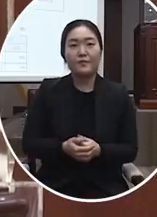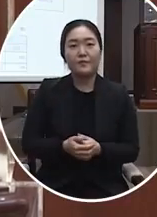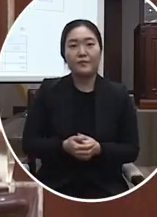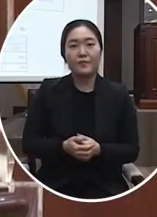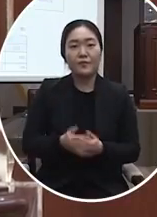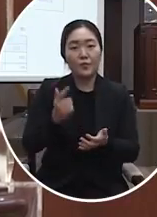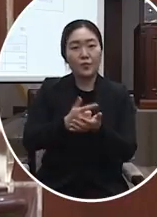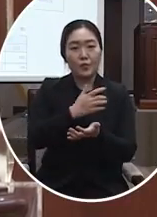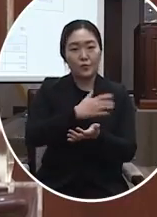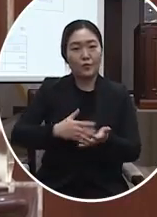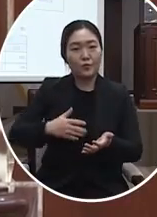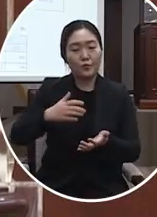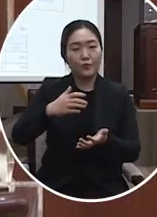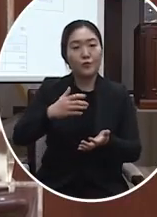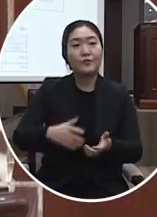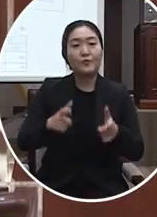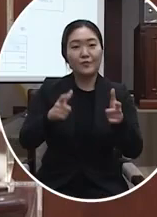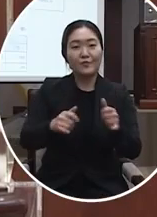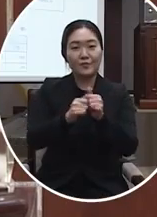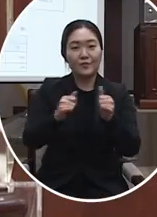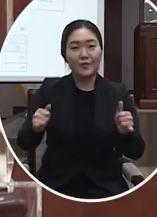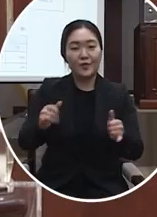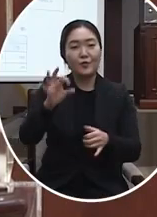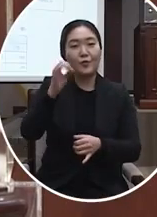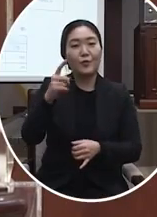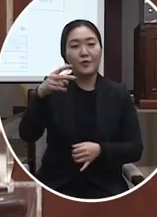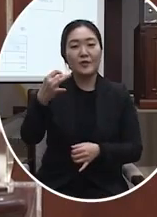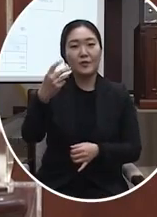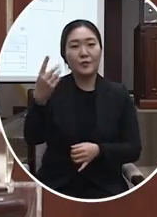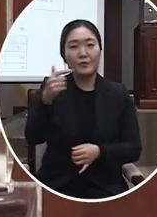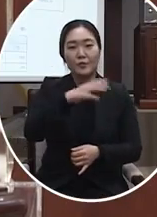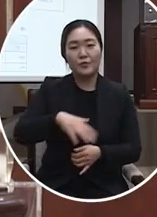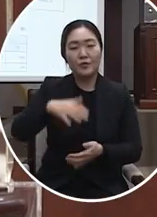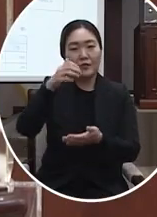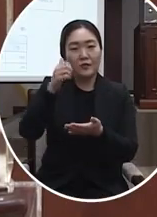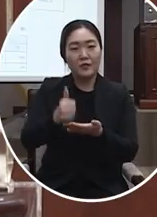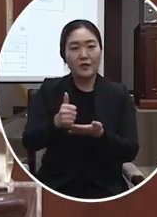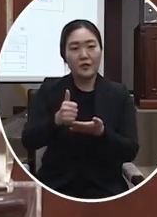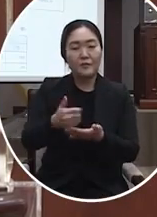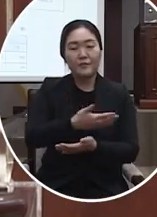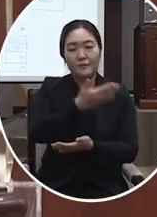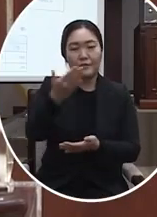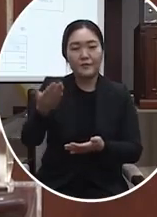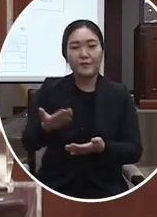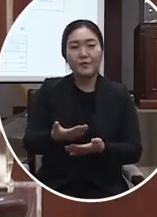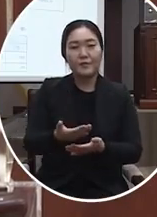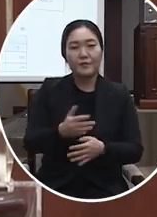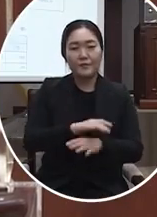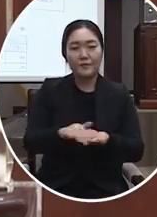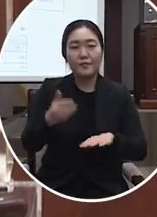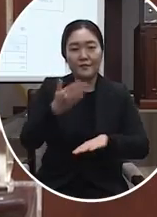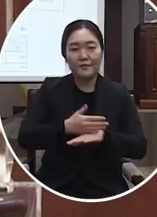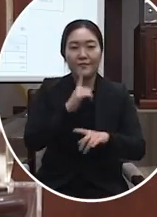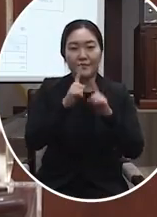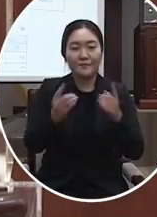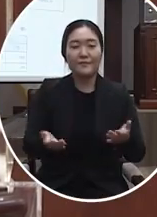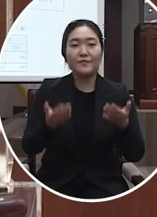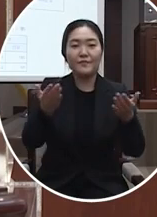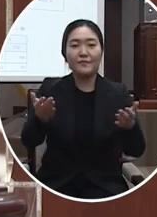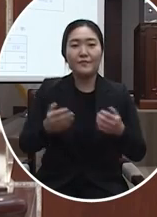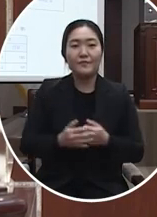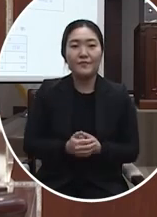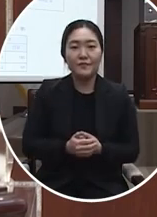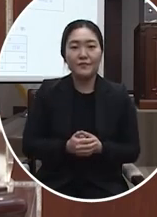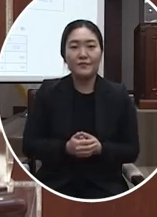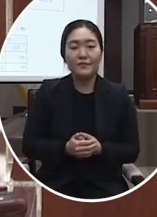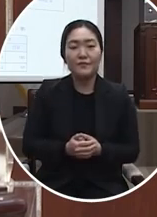그리고 농원구민의 건강과 안전을 책임지고 있는 오승룡 구청장님과 1,500여 관계 공무원 여러분께도 심심한 감사의 말씀을